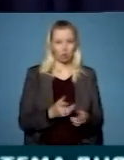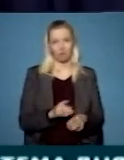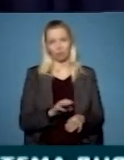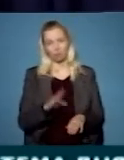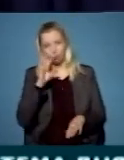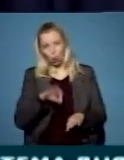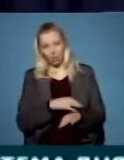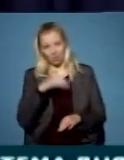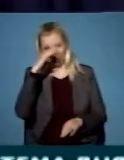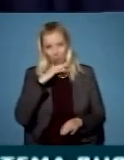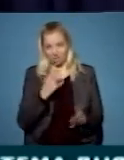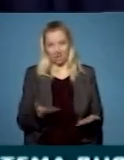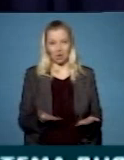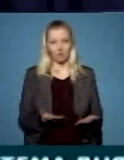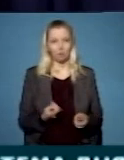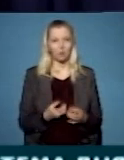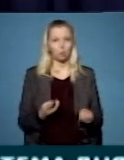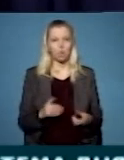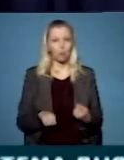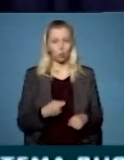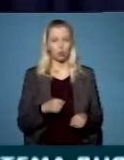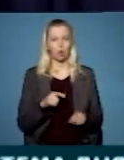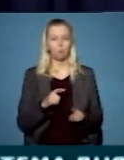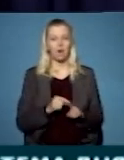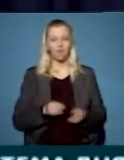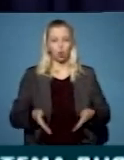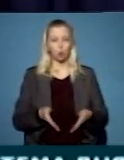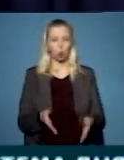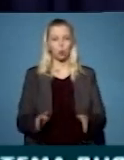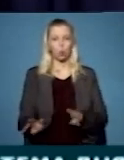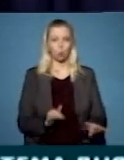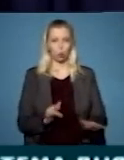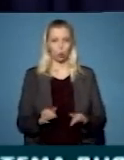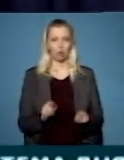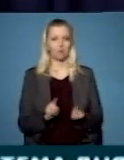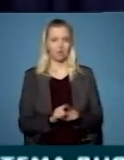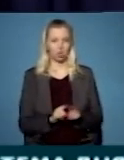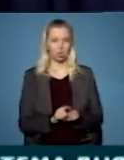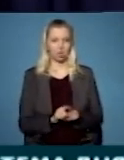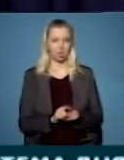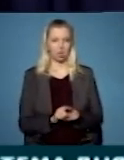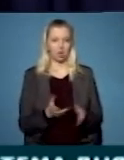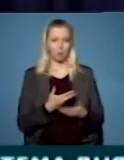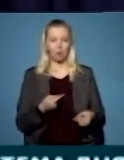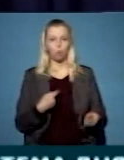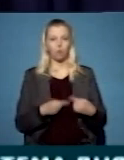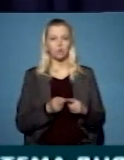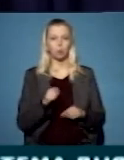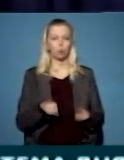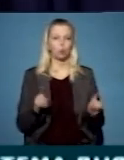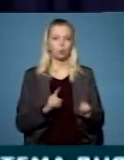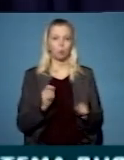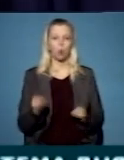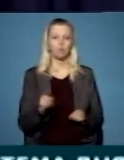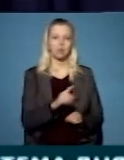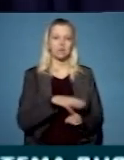чоловіка, батьків. От, то просто не порушуй правила дорожнього руху. Але все ж таки ми повертаємось до того, що по